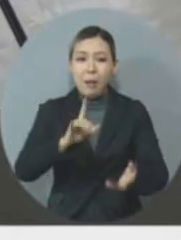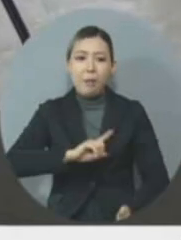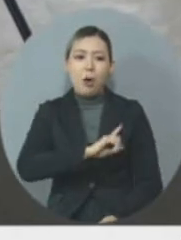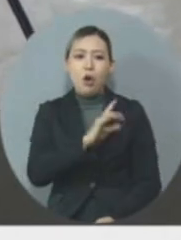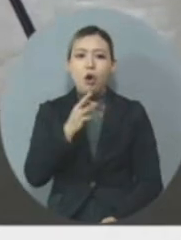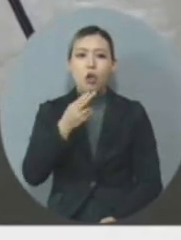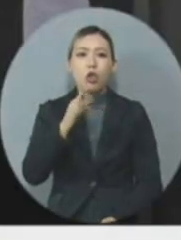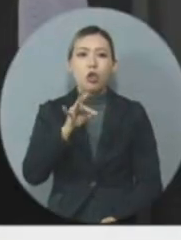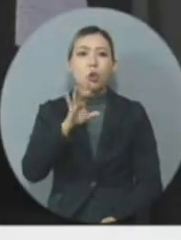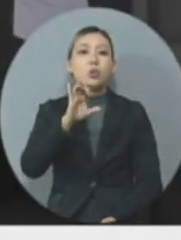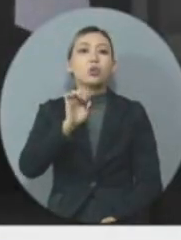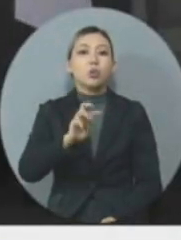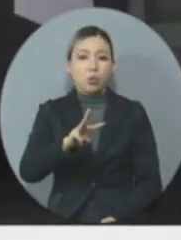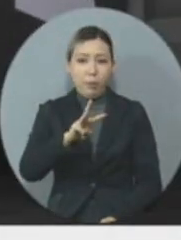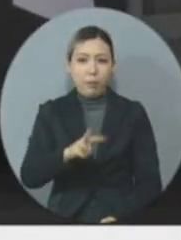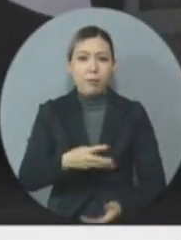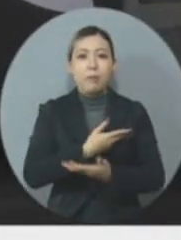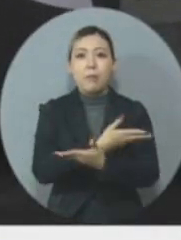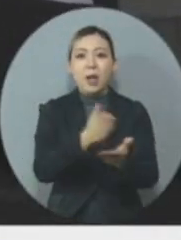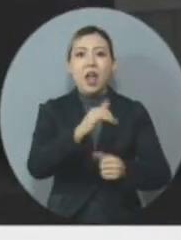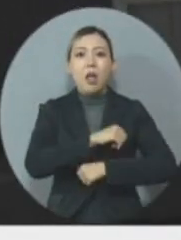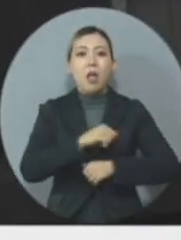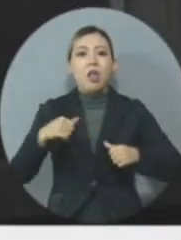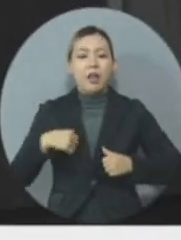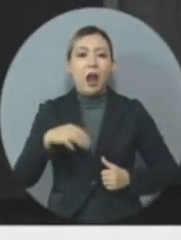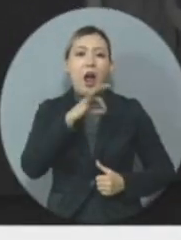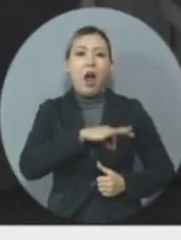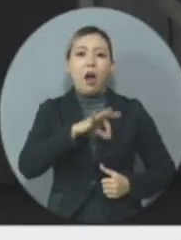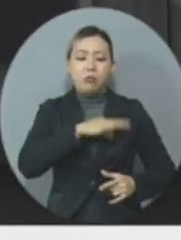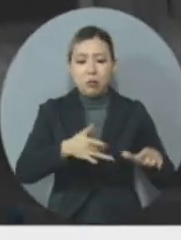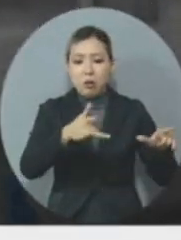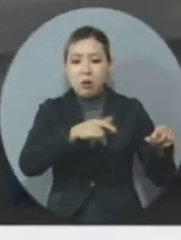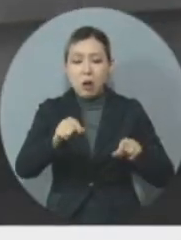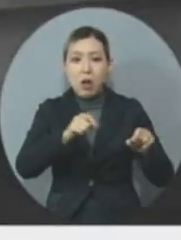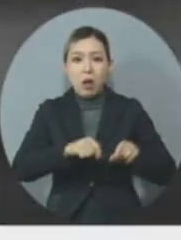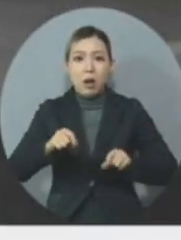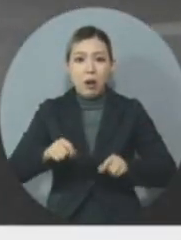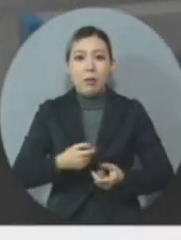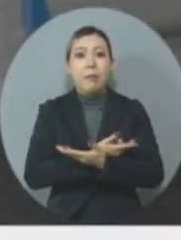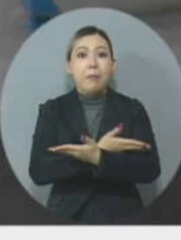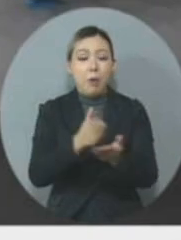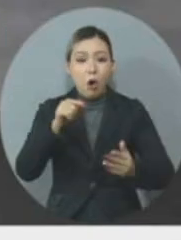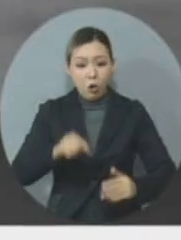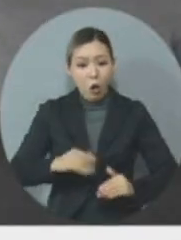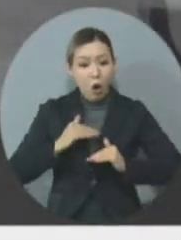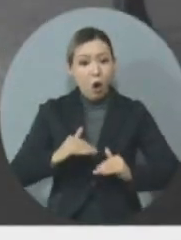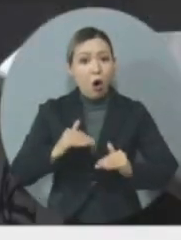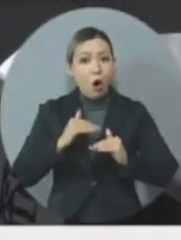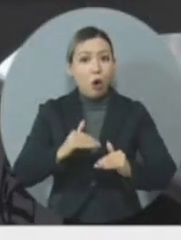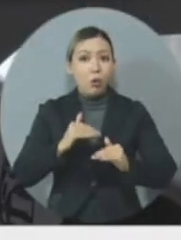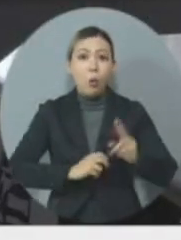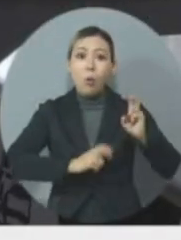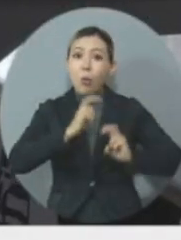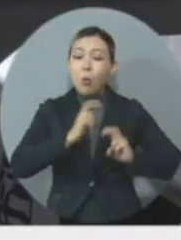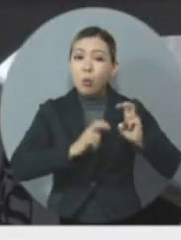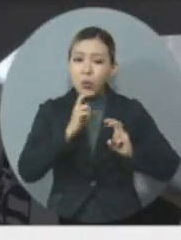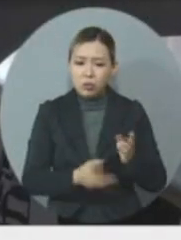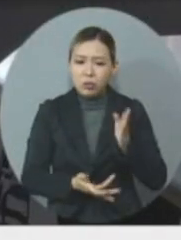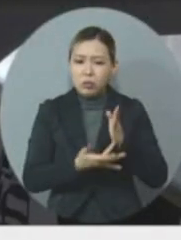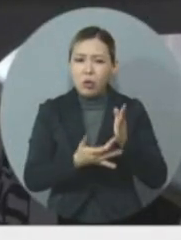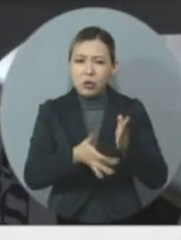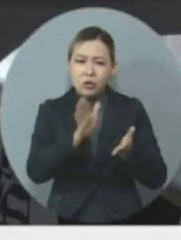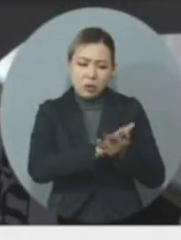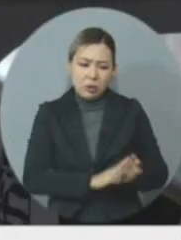өмчлөгчөөр хүлээлгэн өгч, иргэдэд ашиглуулах гэрээ байгуулах зарчмаар олгож байгаа юм а. Өнөөдөр ойдлын чиглэлээр үйл ажиллагаа явуулдаг тоног төхөөрөмжөөр